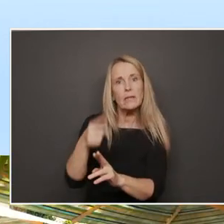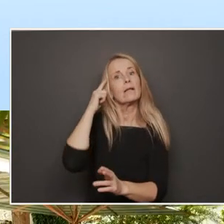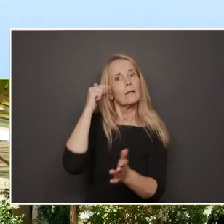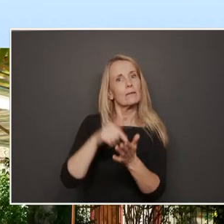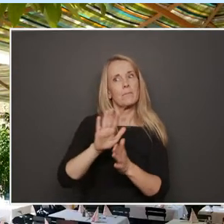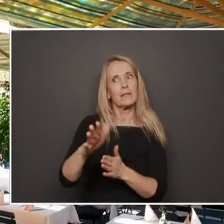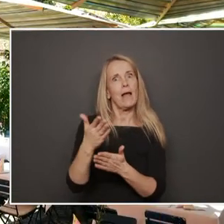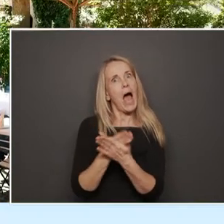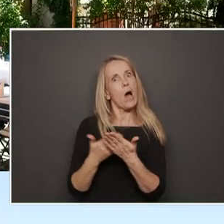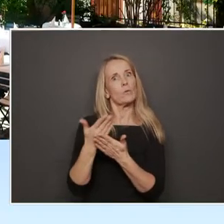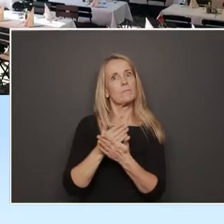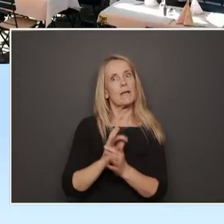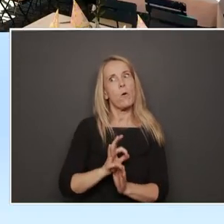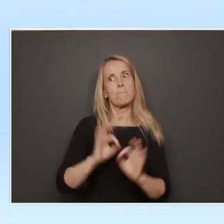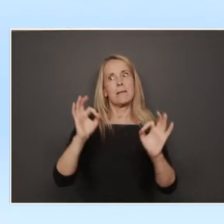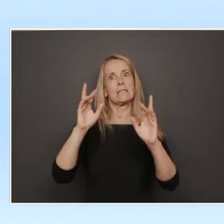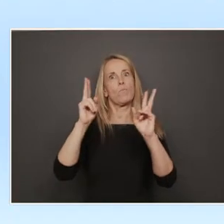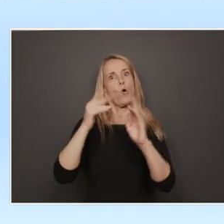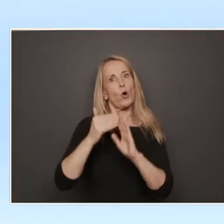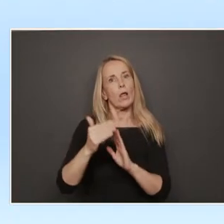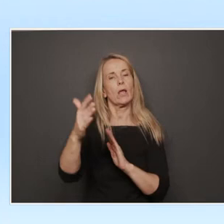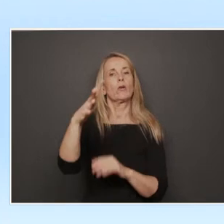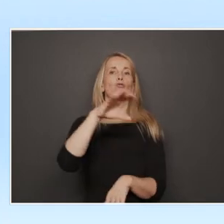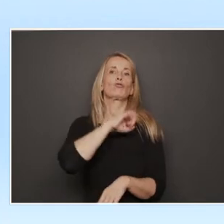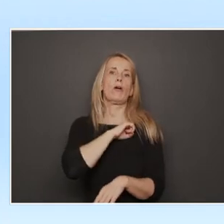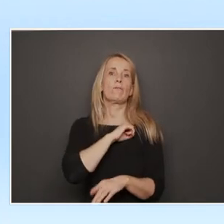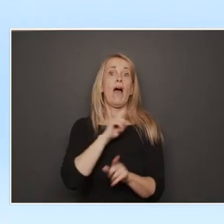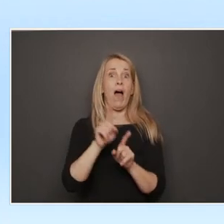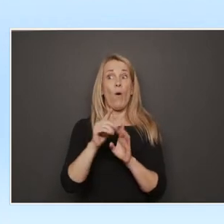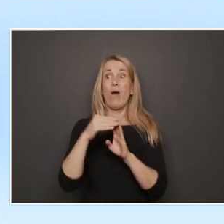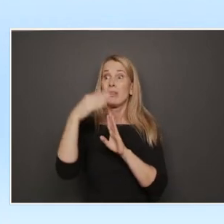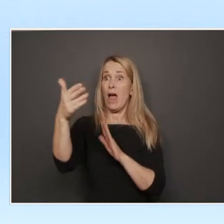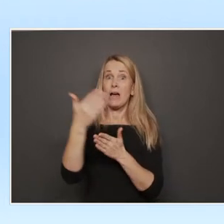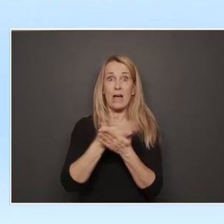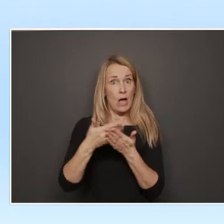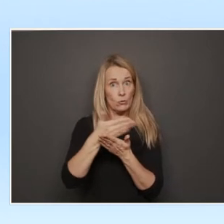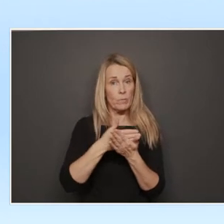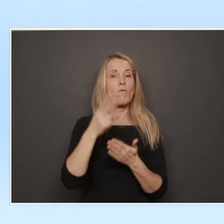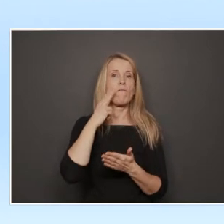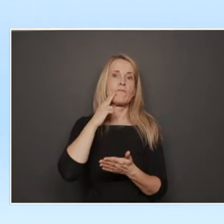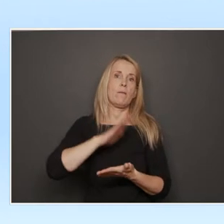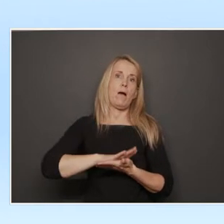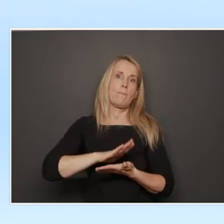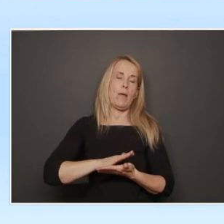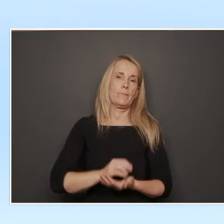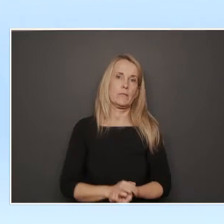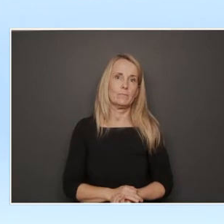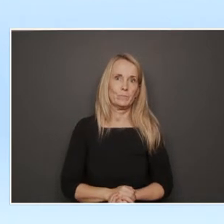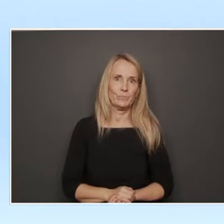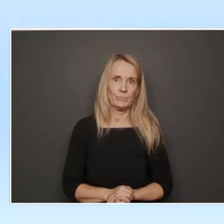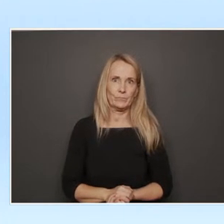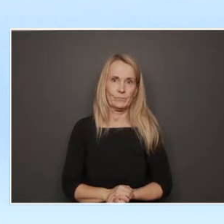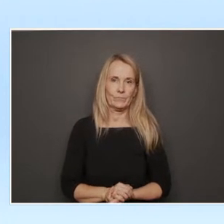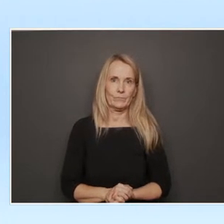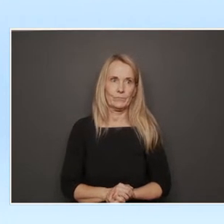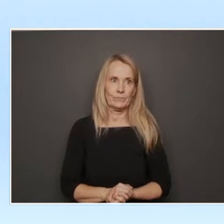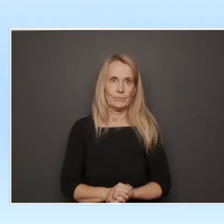Ausbildung bestmöglich meistern und möglichst nach der Ausbildung im Betrieb bleiben können.